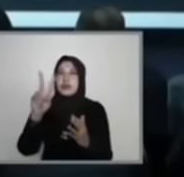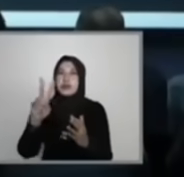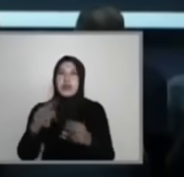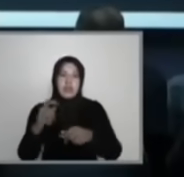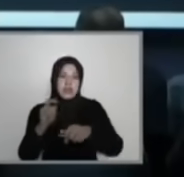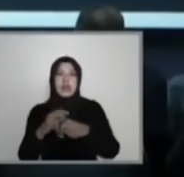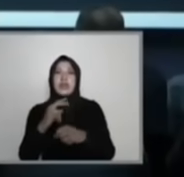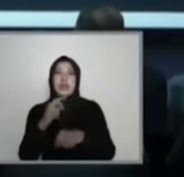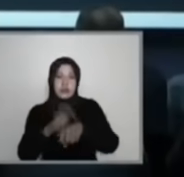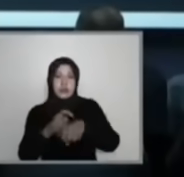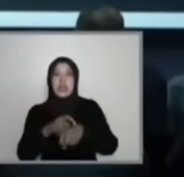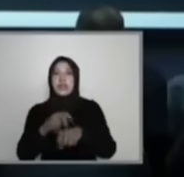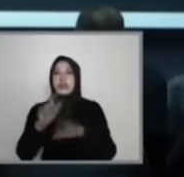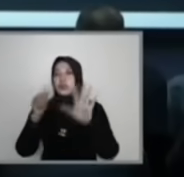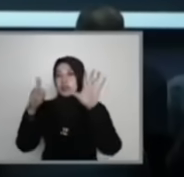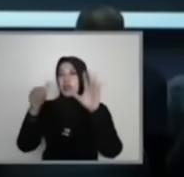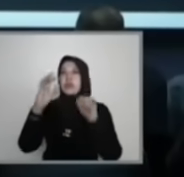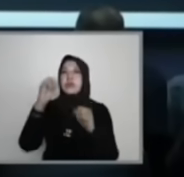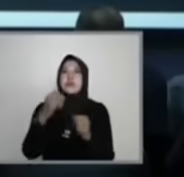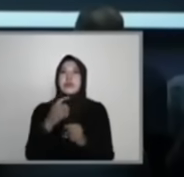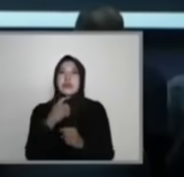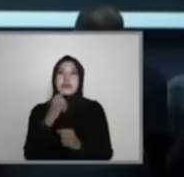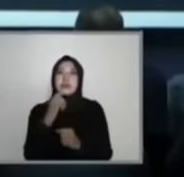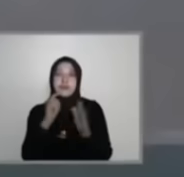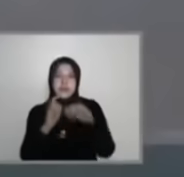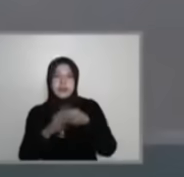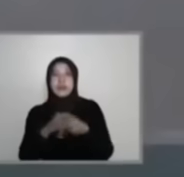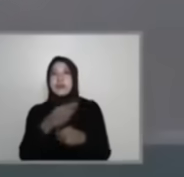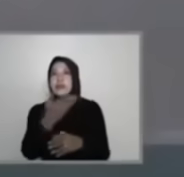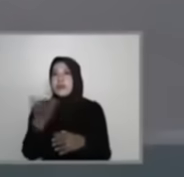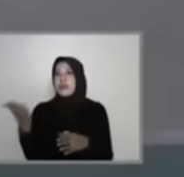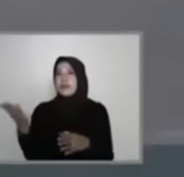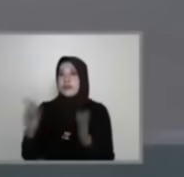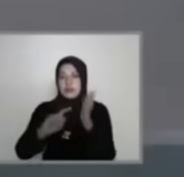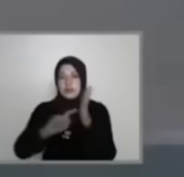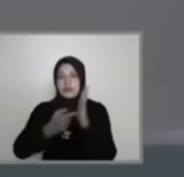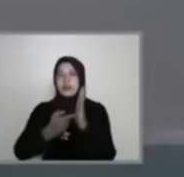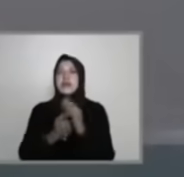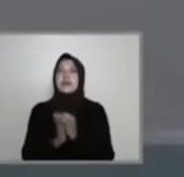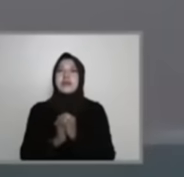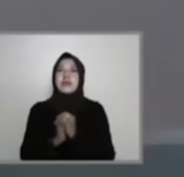bertanya 60 detik dimulai saat Anda berbicara. Silakan.